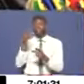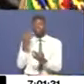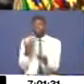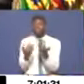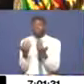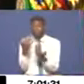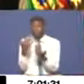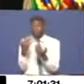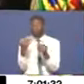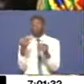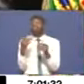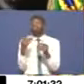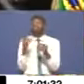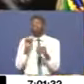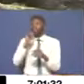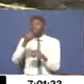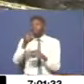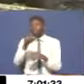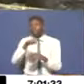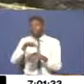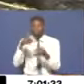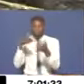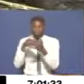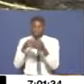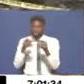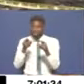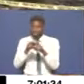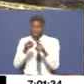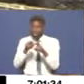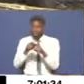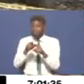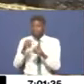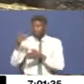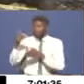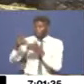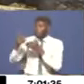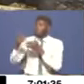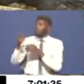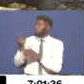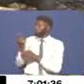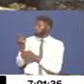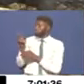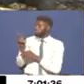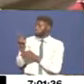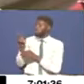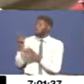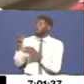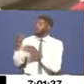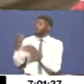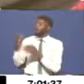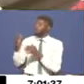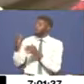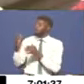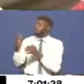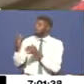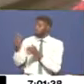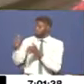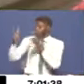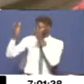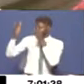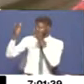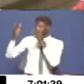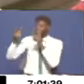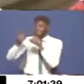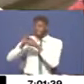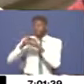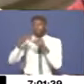moja iliyokuwa karibu ambayo imeonyesha nyufa kufuatia kishindo cha jumba hilo. Tumeona hii building